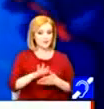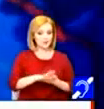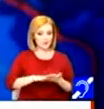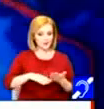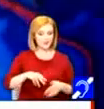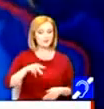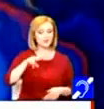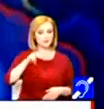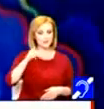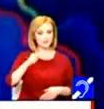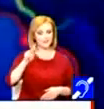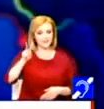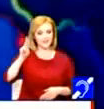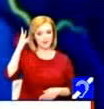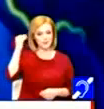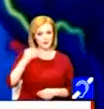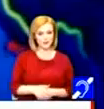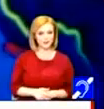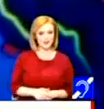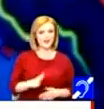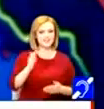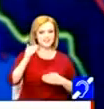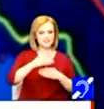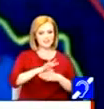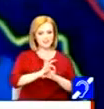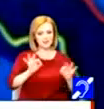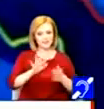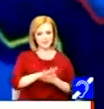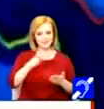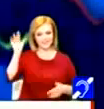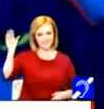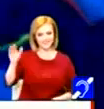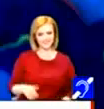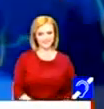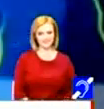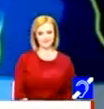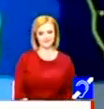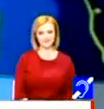Moldova. Eu sunt Stella Dănilă și vă mulțumesc pentru atenție. O seară reușită în continuare. La revedere!